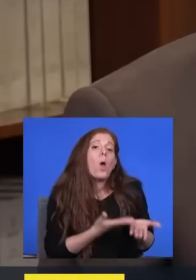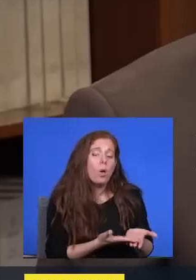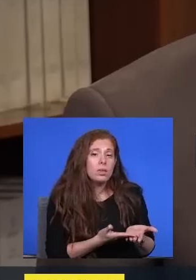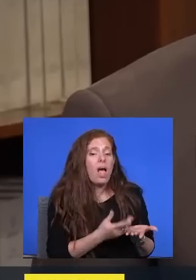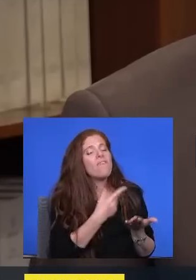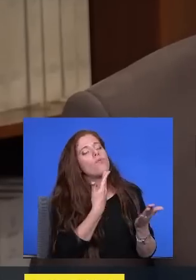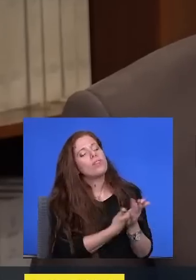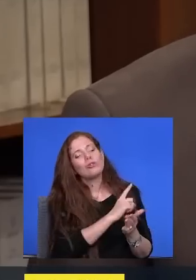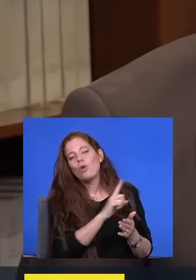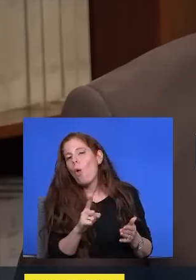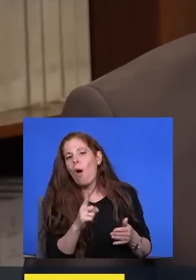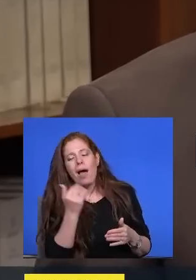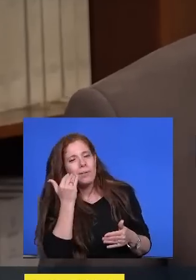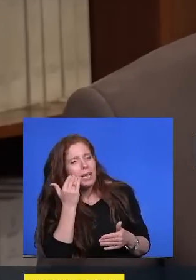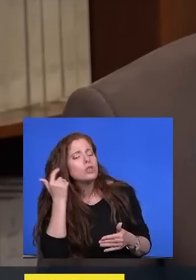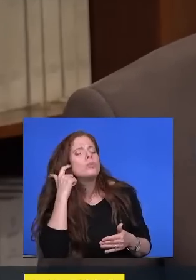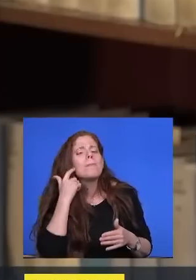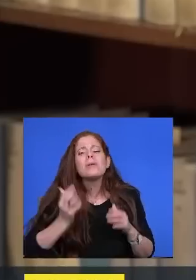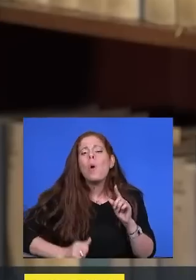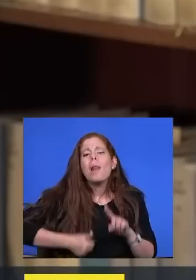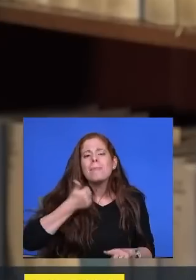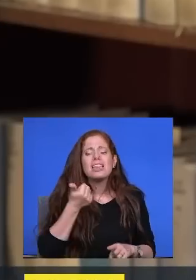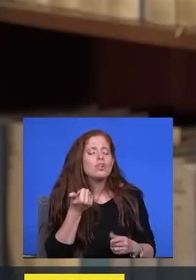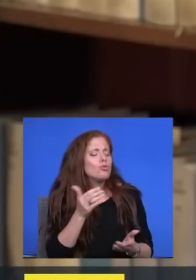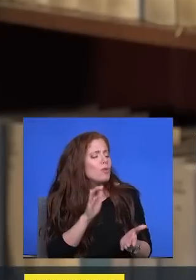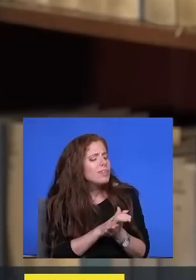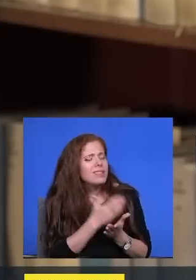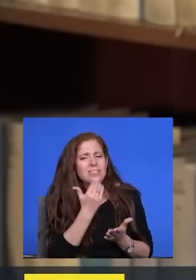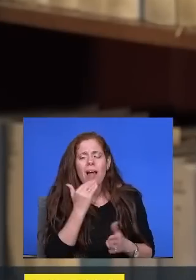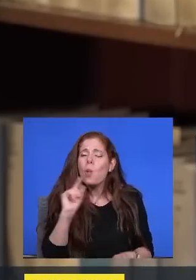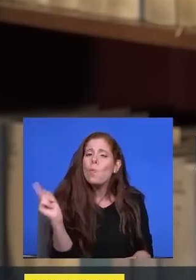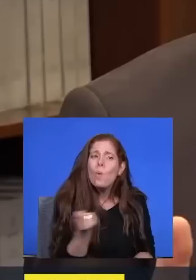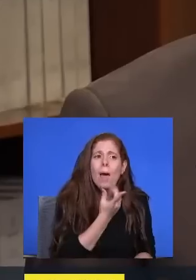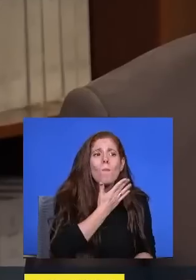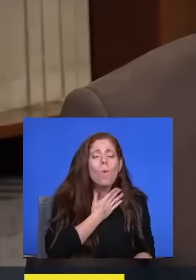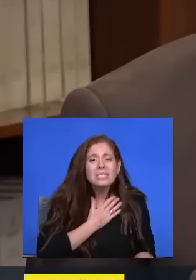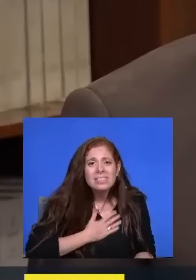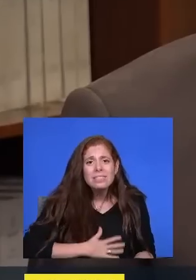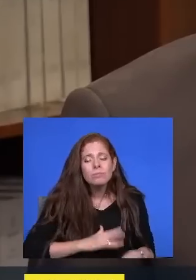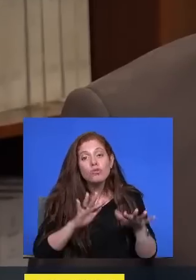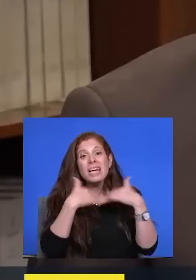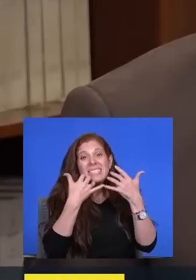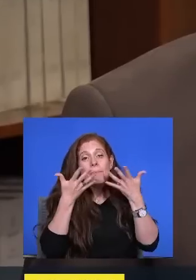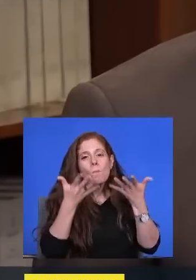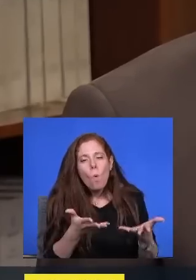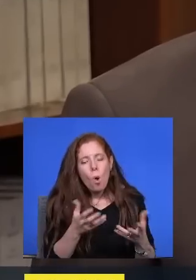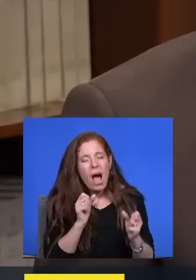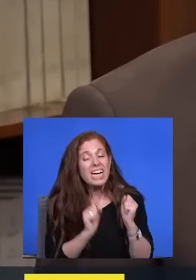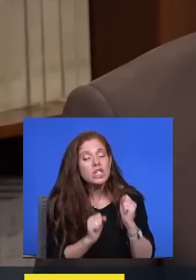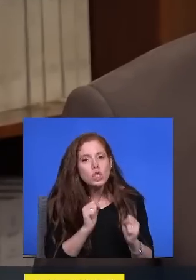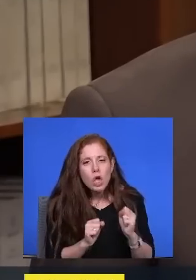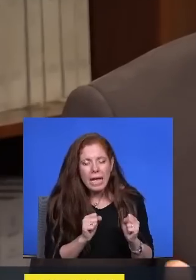אנחנו שומעים מכל מנהיג שהוא ידיד ישראל, כולם רוצים שהסאגה הזאת, הקשה, הכל